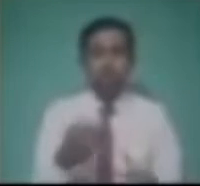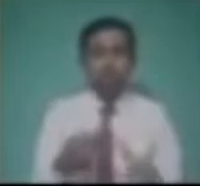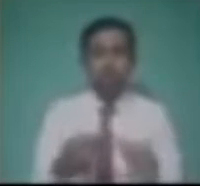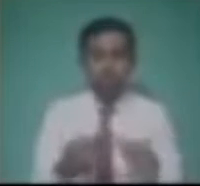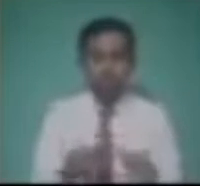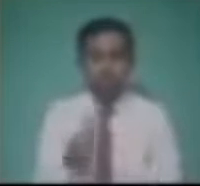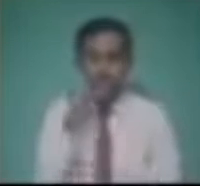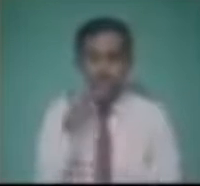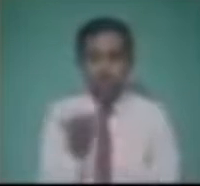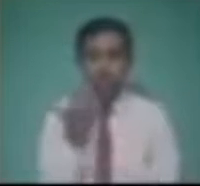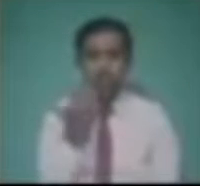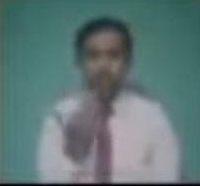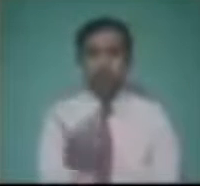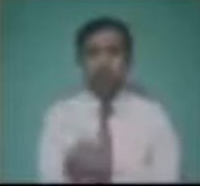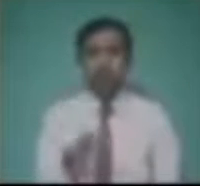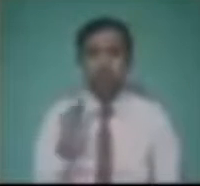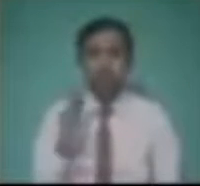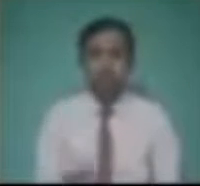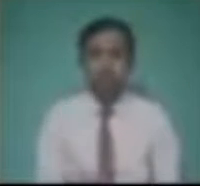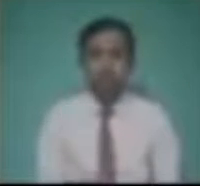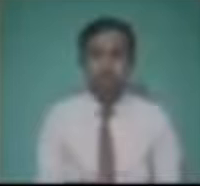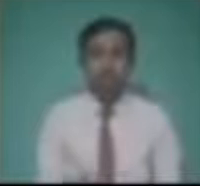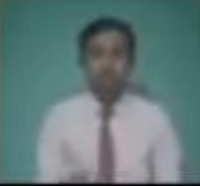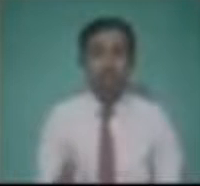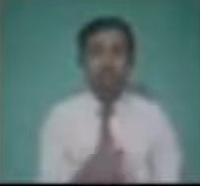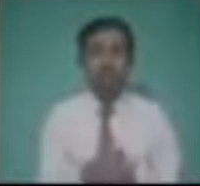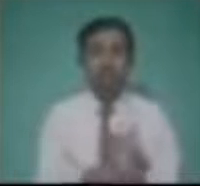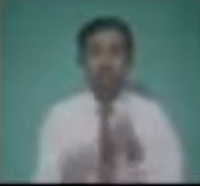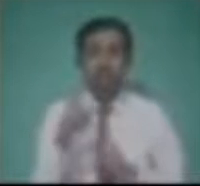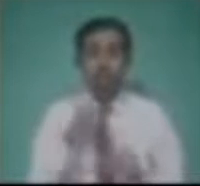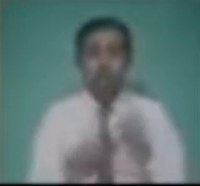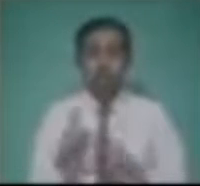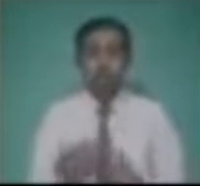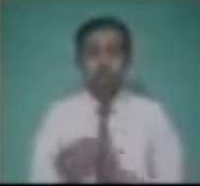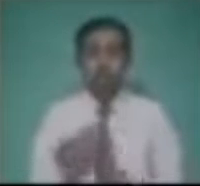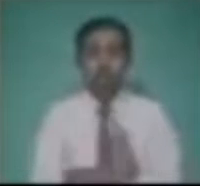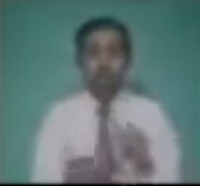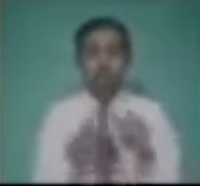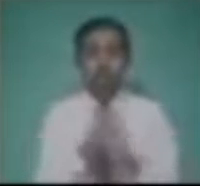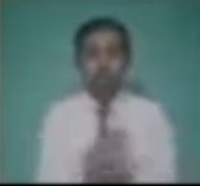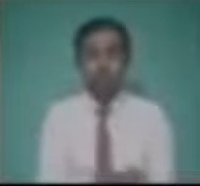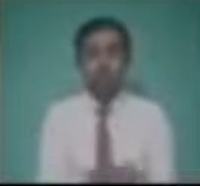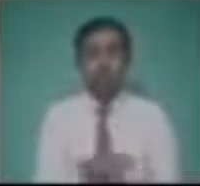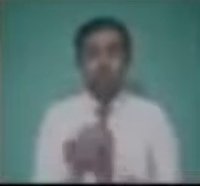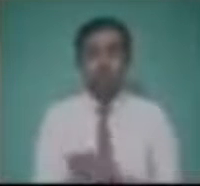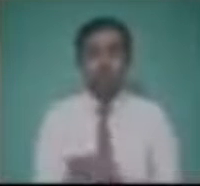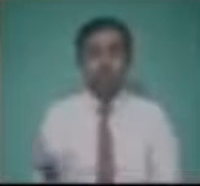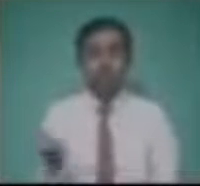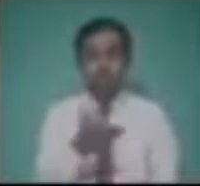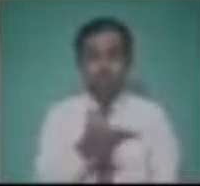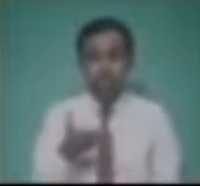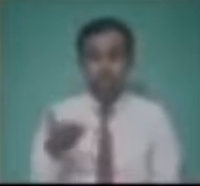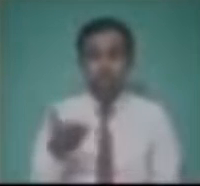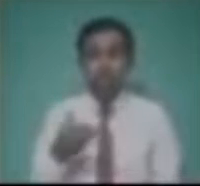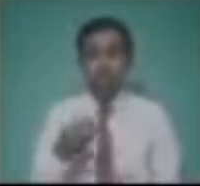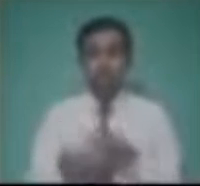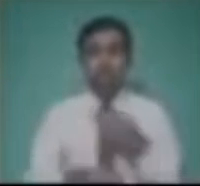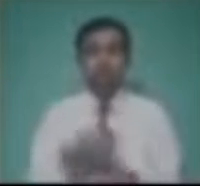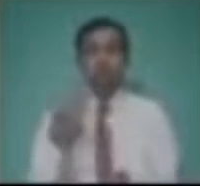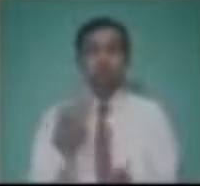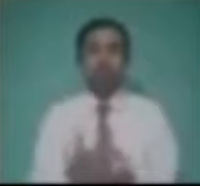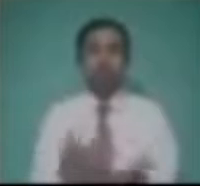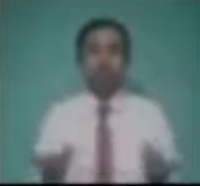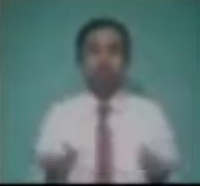විසඳුම් සොයන්න අවසාන වශයෙන් මේ ඔක්කොම කතා වෙනකොටත් මේ රට කඩාවැටලා තියෙද්දි තමුන්නාසෙල ජාවාරම්